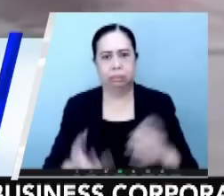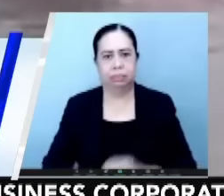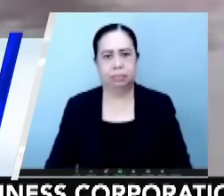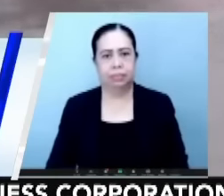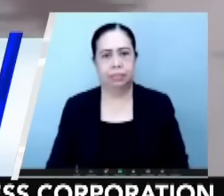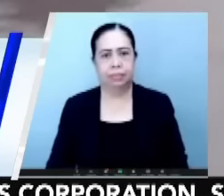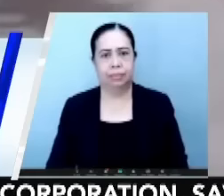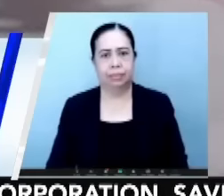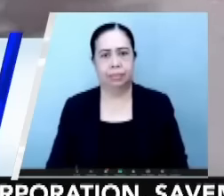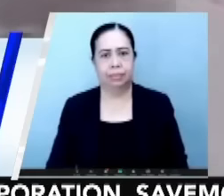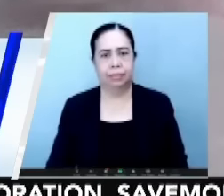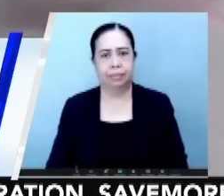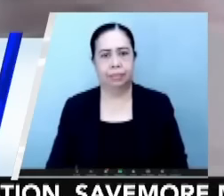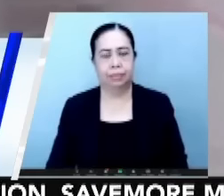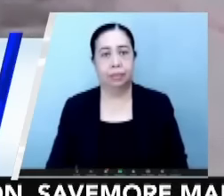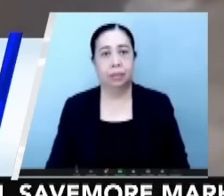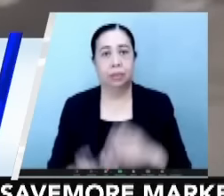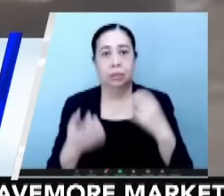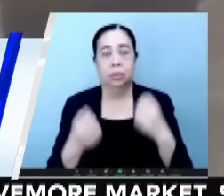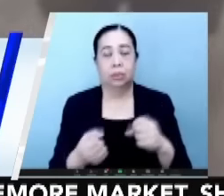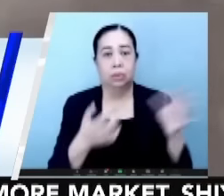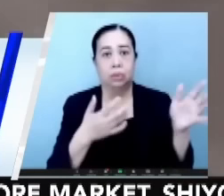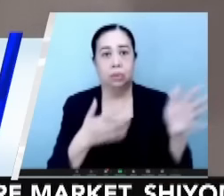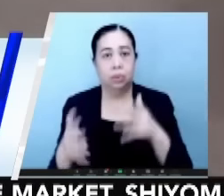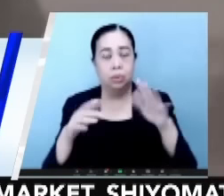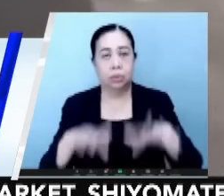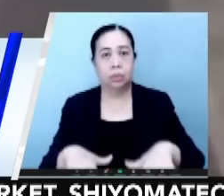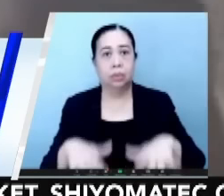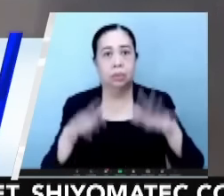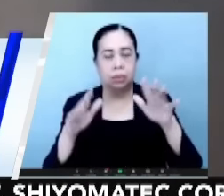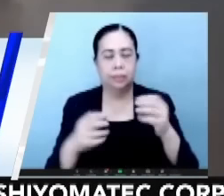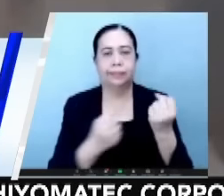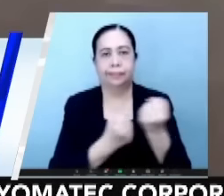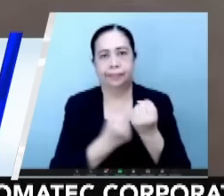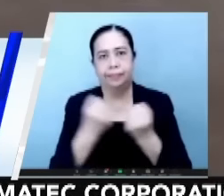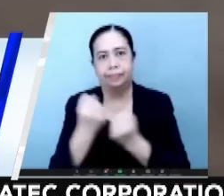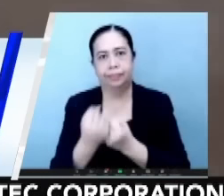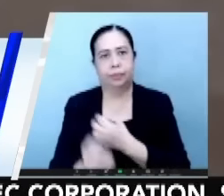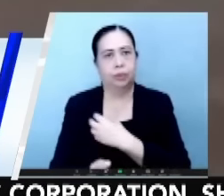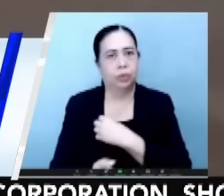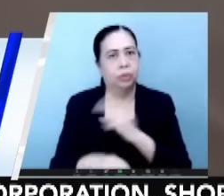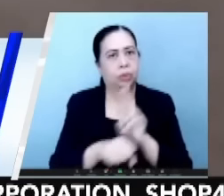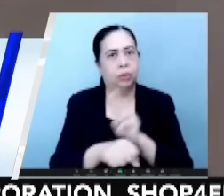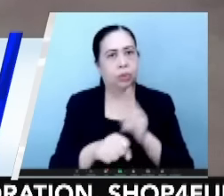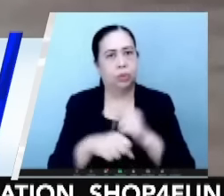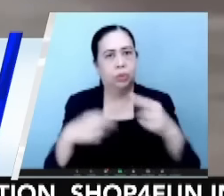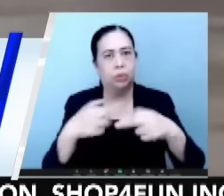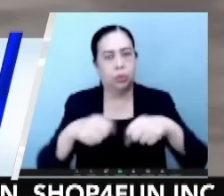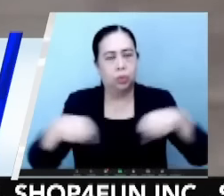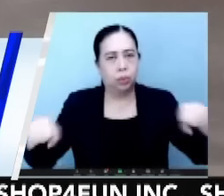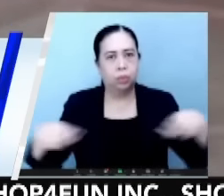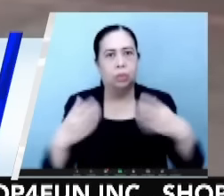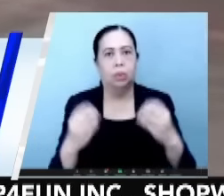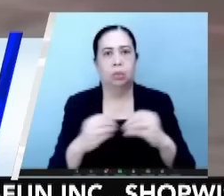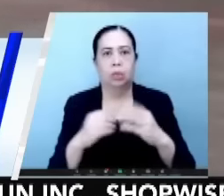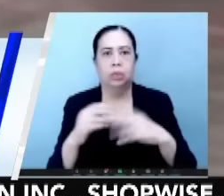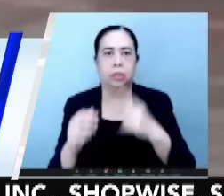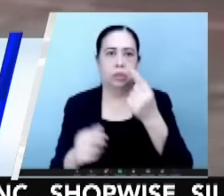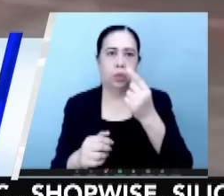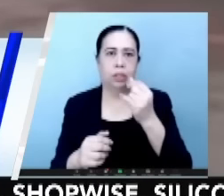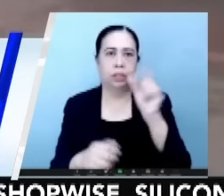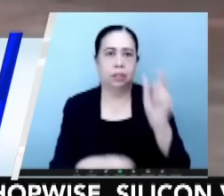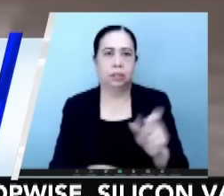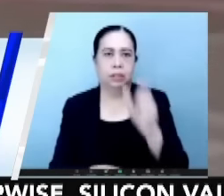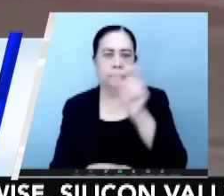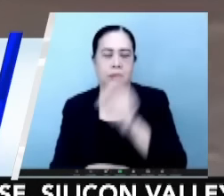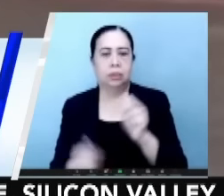Sa gitna ng malakas na hangin at baha, nagtulong-tulong ang pulisya gamit ang mga lubid para i-rescue ang mahigit 20 individual, kabilang ang ilang